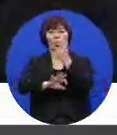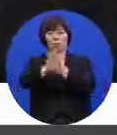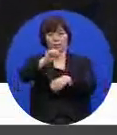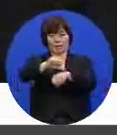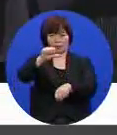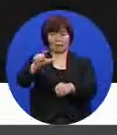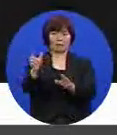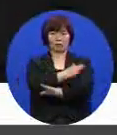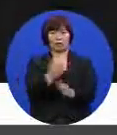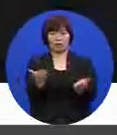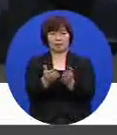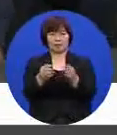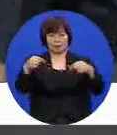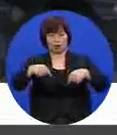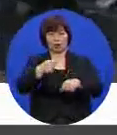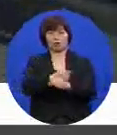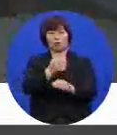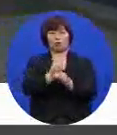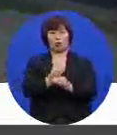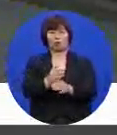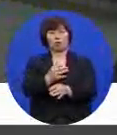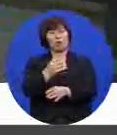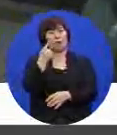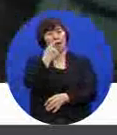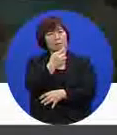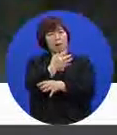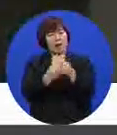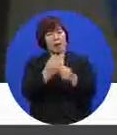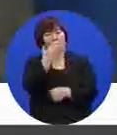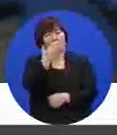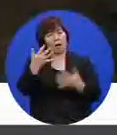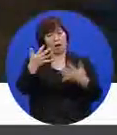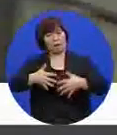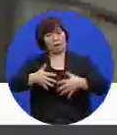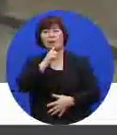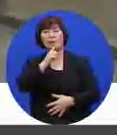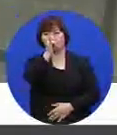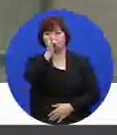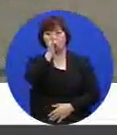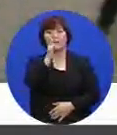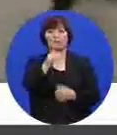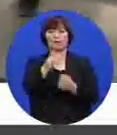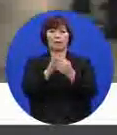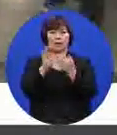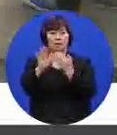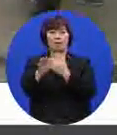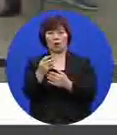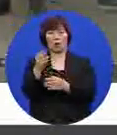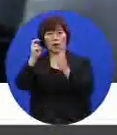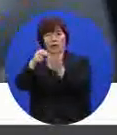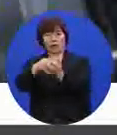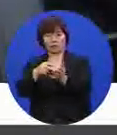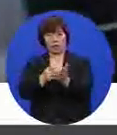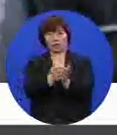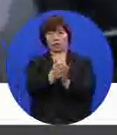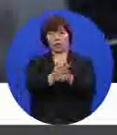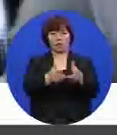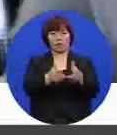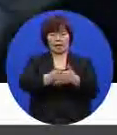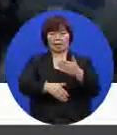5시부터 본교섭을 개시했고 잠정 합의 가능성이 큰 것으로 전해졌습니다. 앞서 사측은 군산공장의